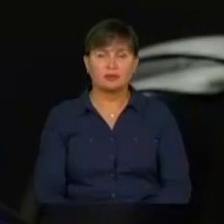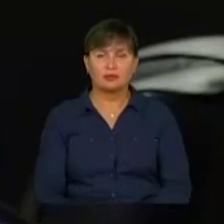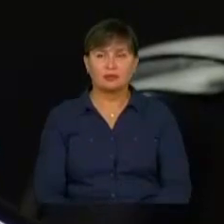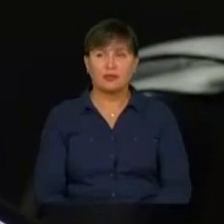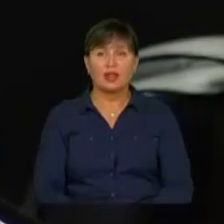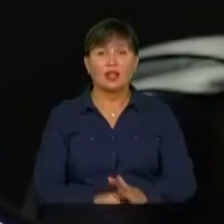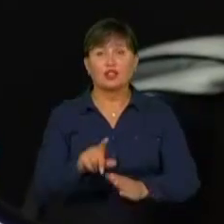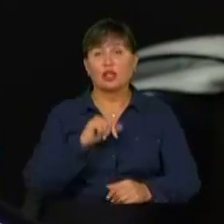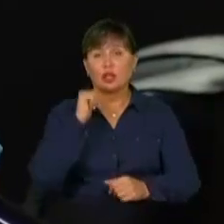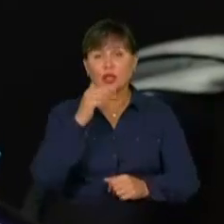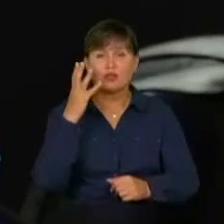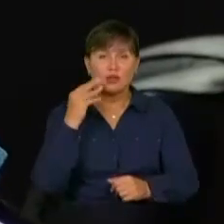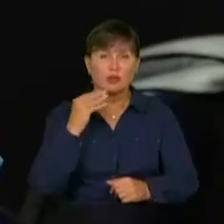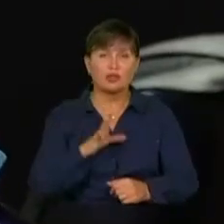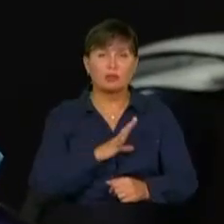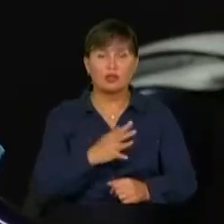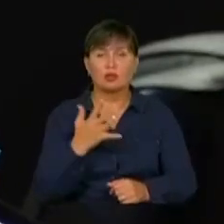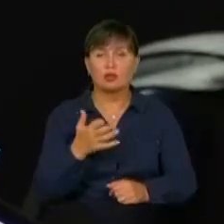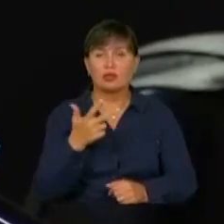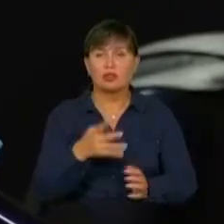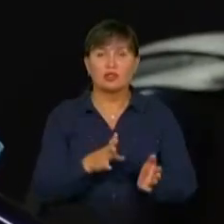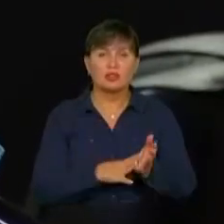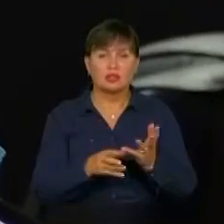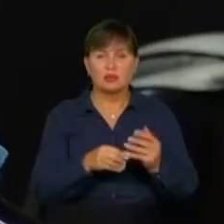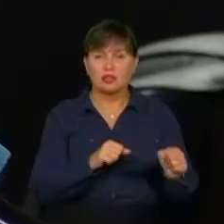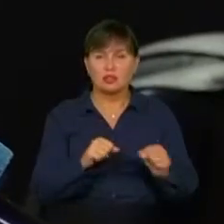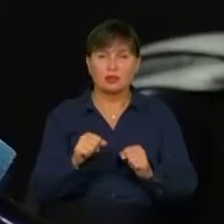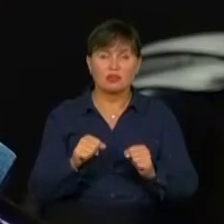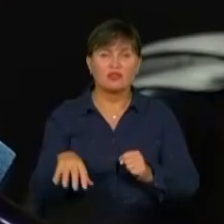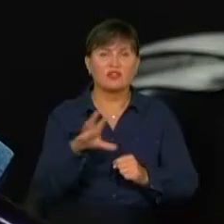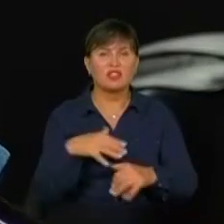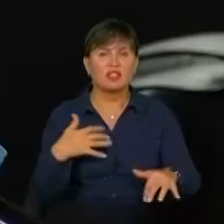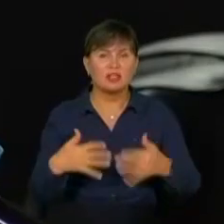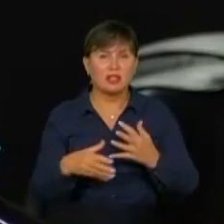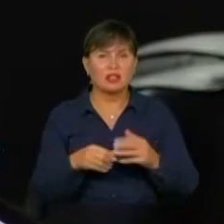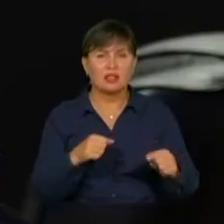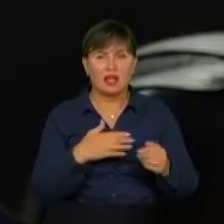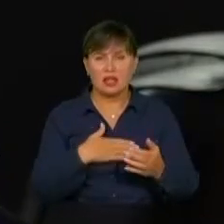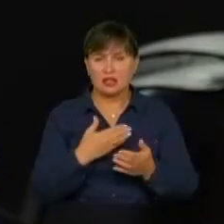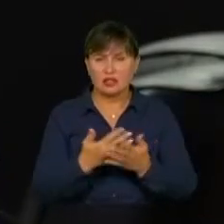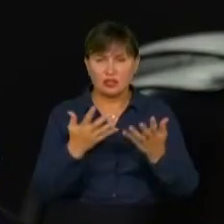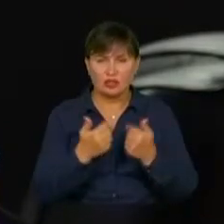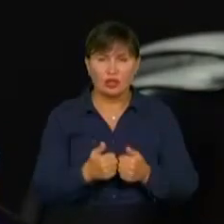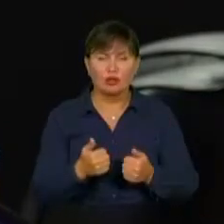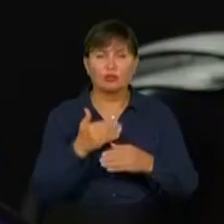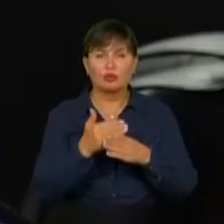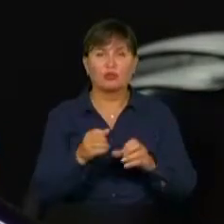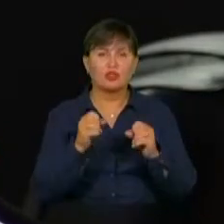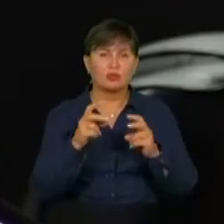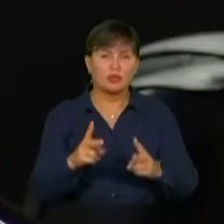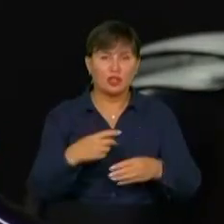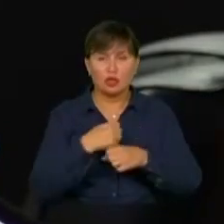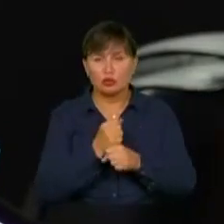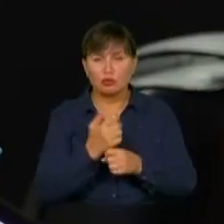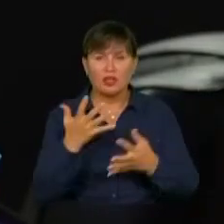С начала года в Алматы произошло 539 землетрясений. Они все слабые. Сейсмоактивности вычисляются с помощью специальных инструментов.